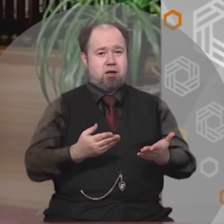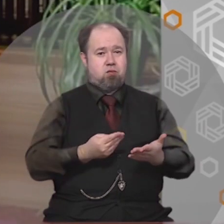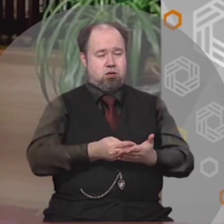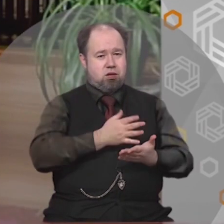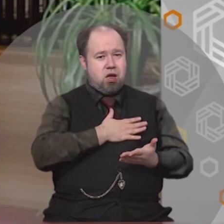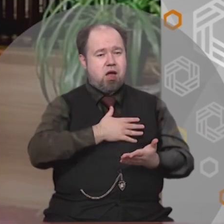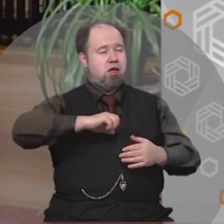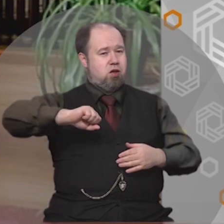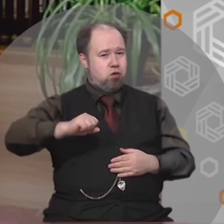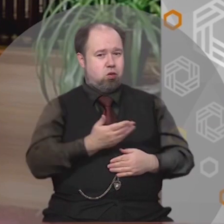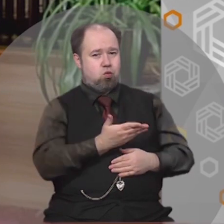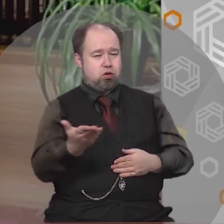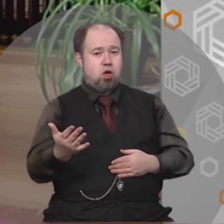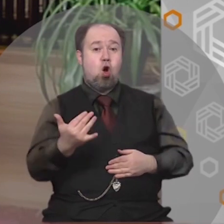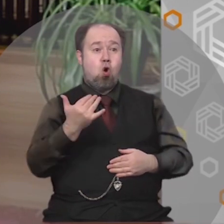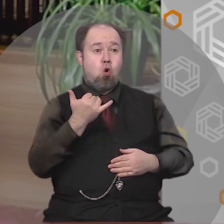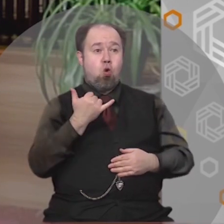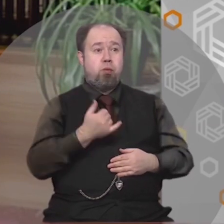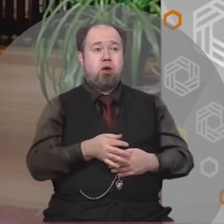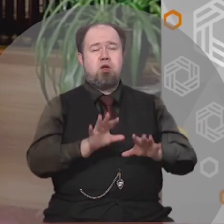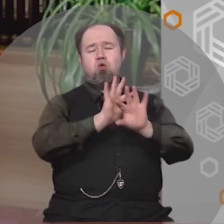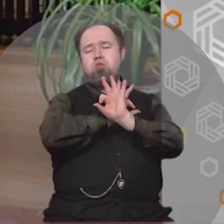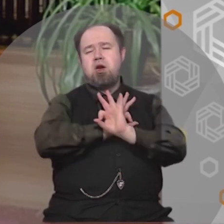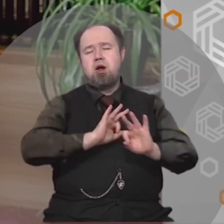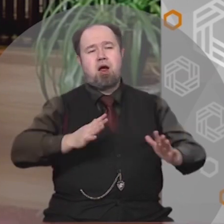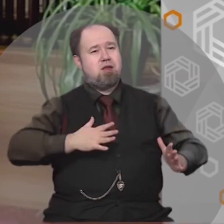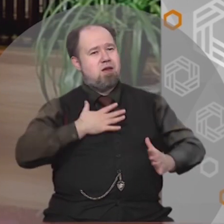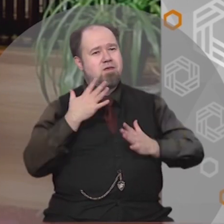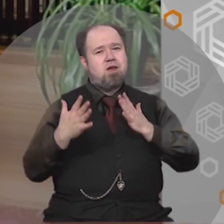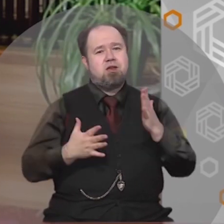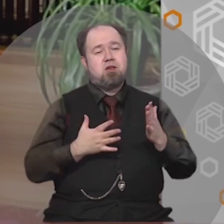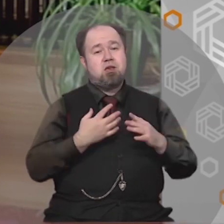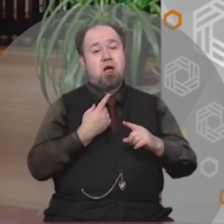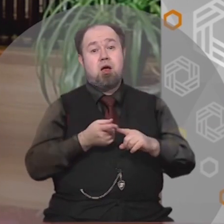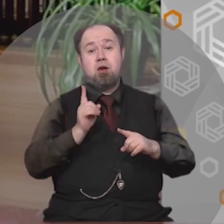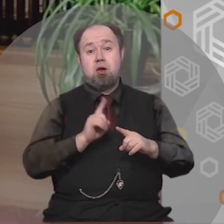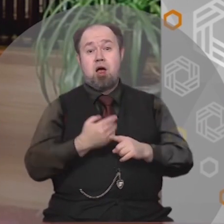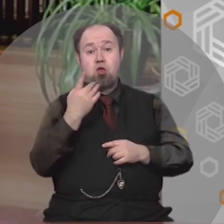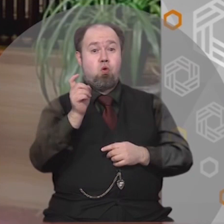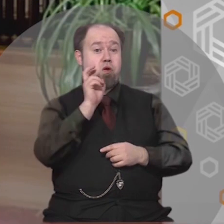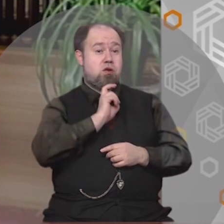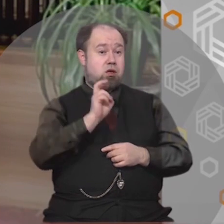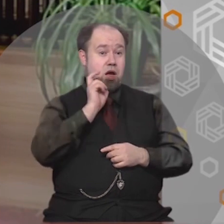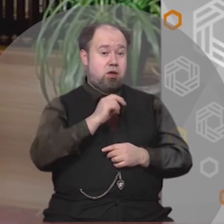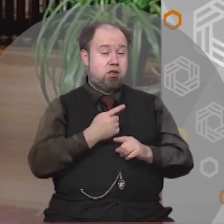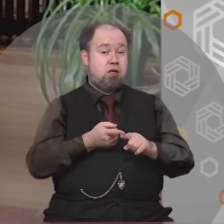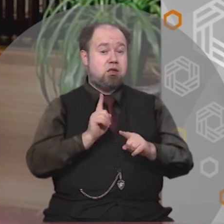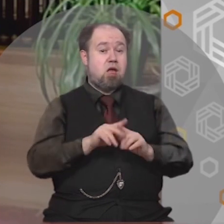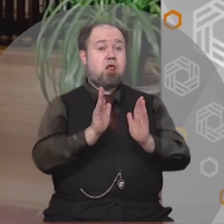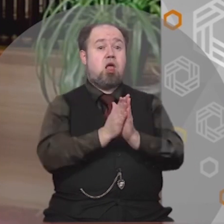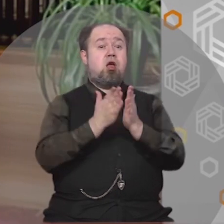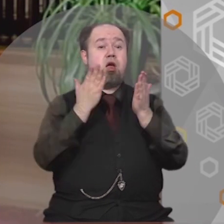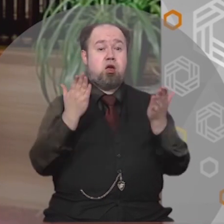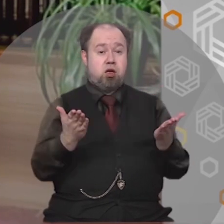Здравствуйте, дорогие друзья! Знаете, у меня такое прекрасное настроение, а все благодаря одной сказке из этой